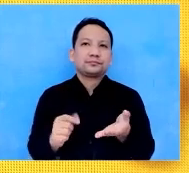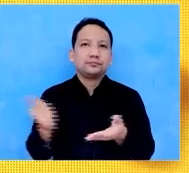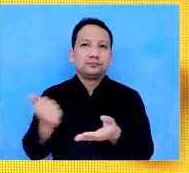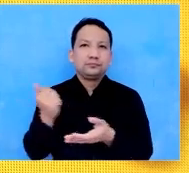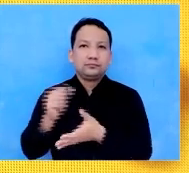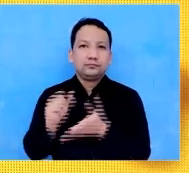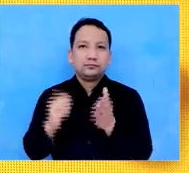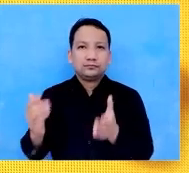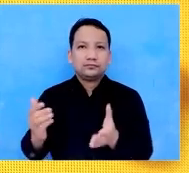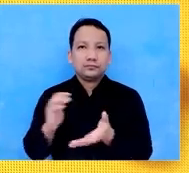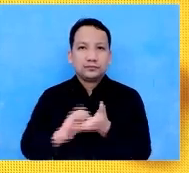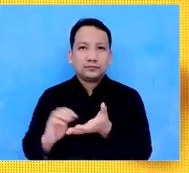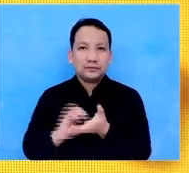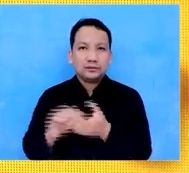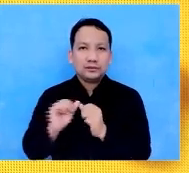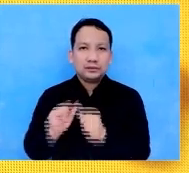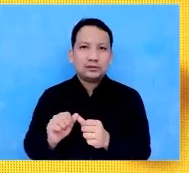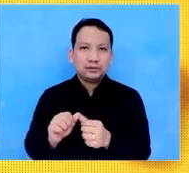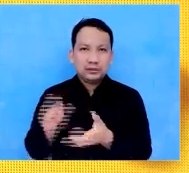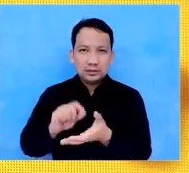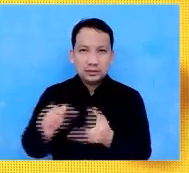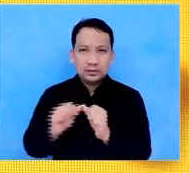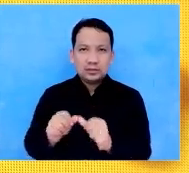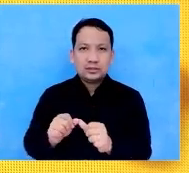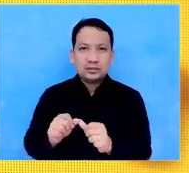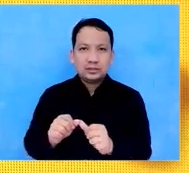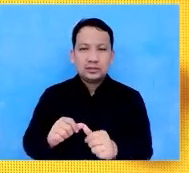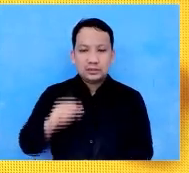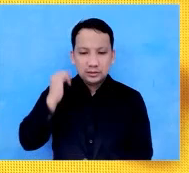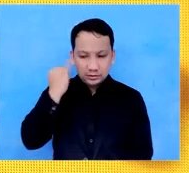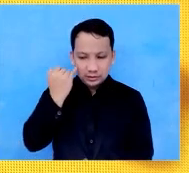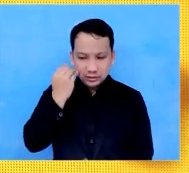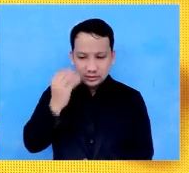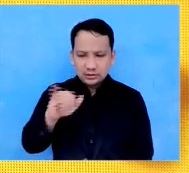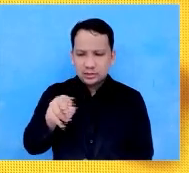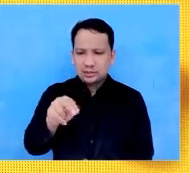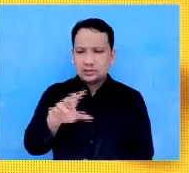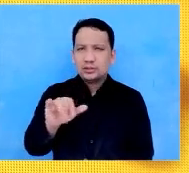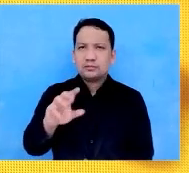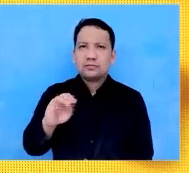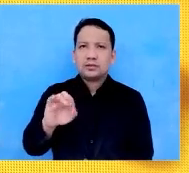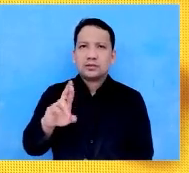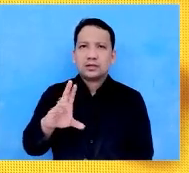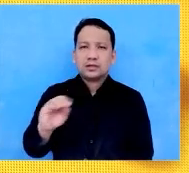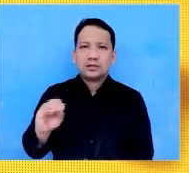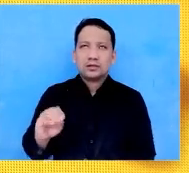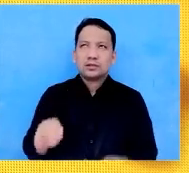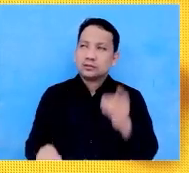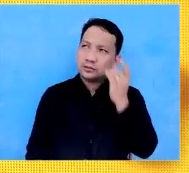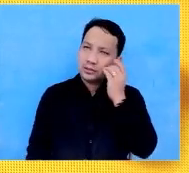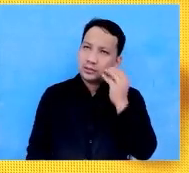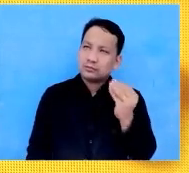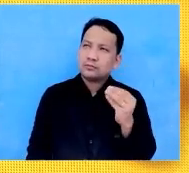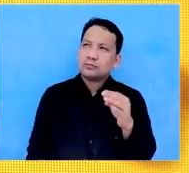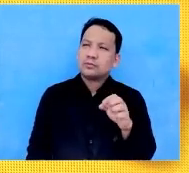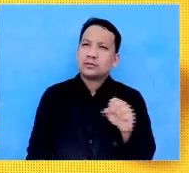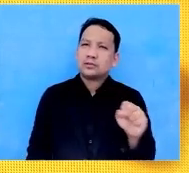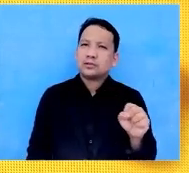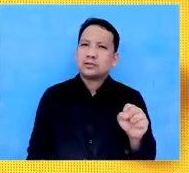as practice. So nakapagsulat ako kay Jeneline Mercado, and then kay Diana Meneses, tapos yung